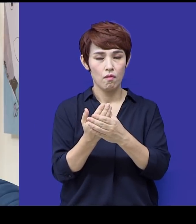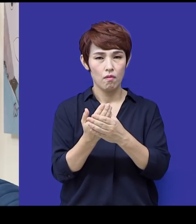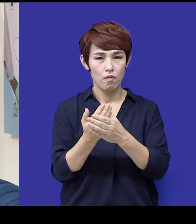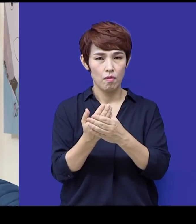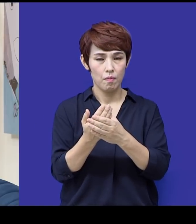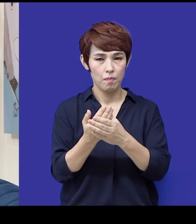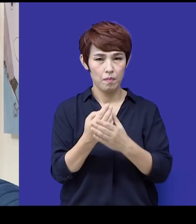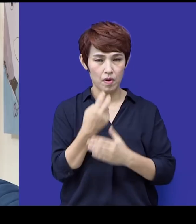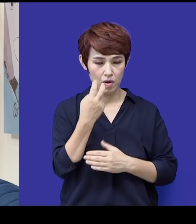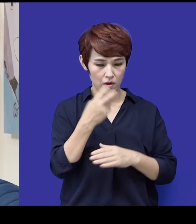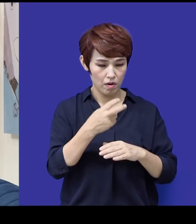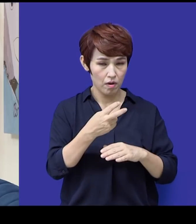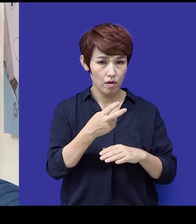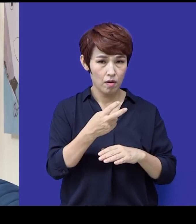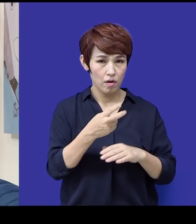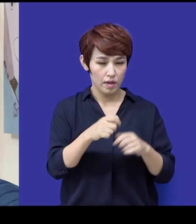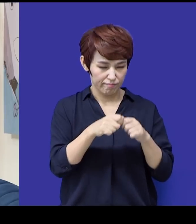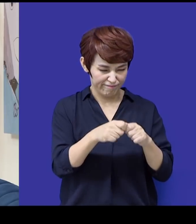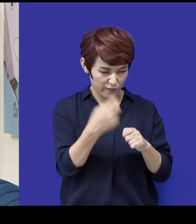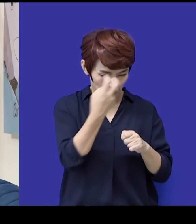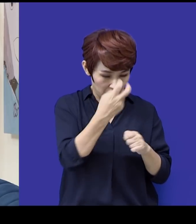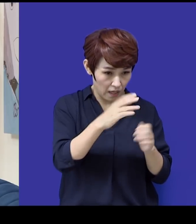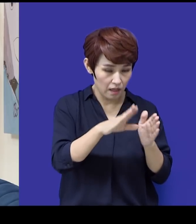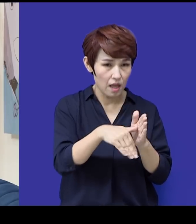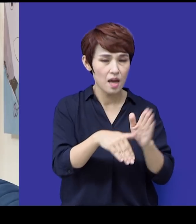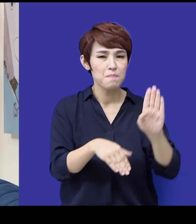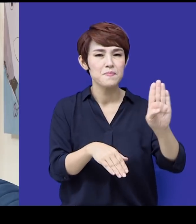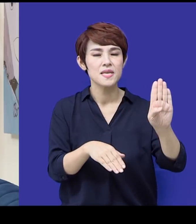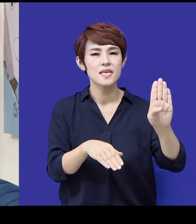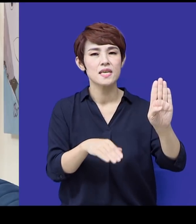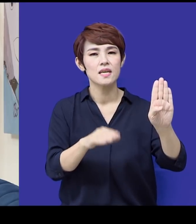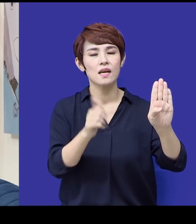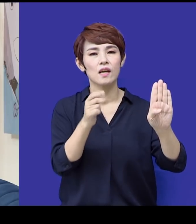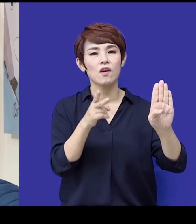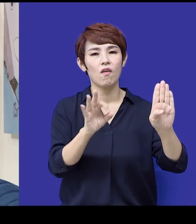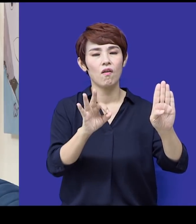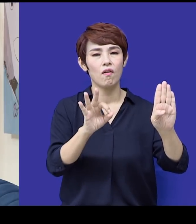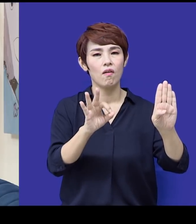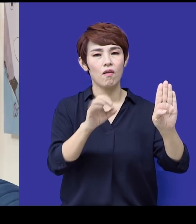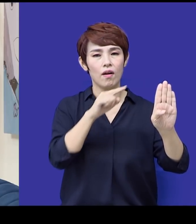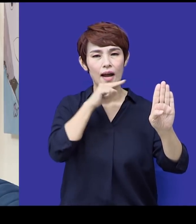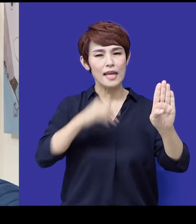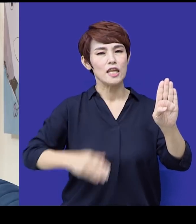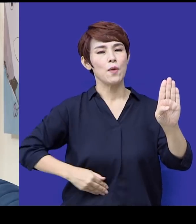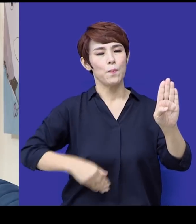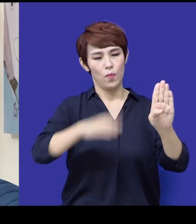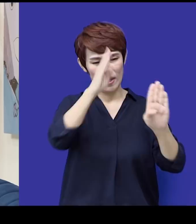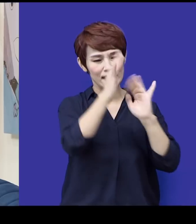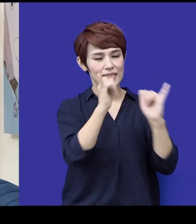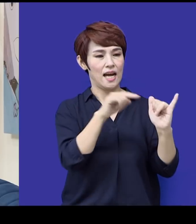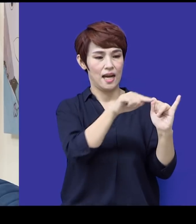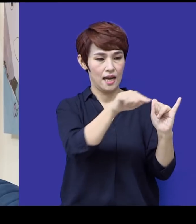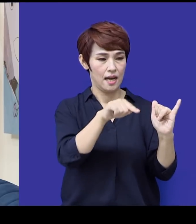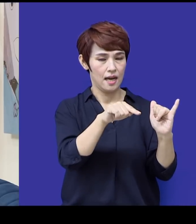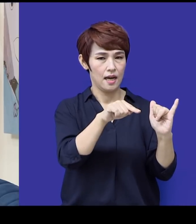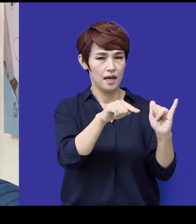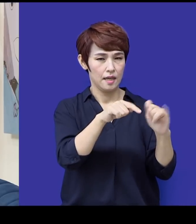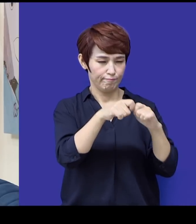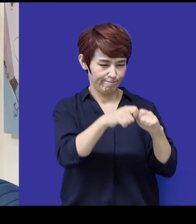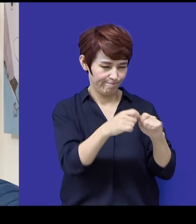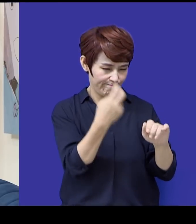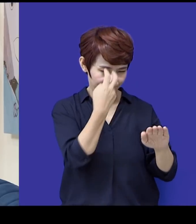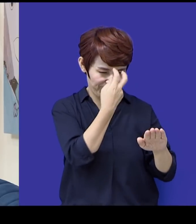그 환자가 B형 간염인 환자였어요. 네. 그래가지고 그거를 조직